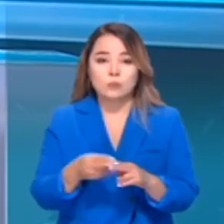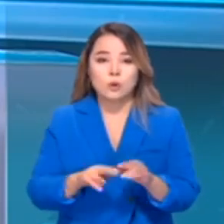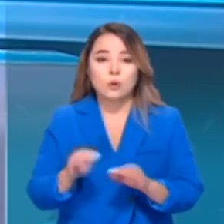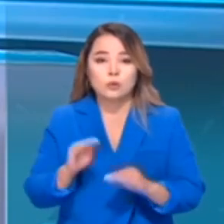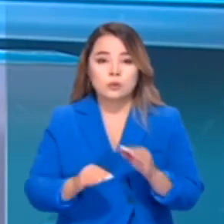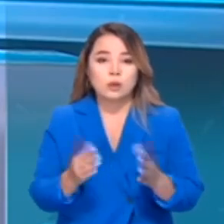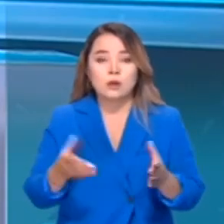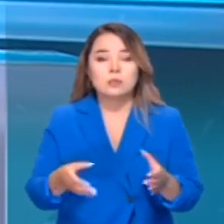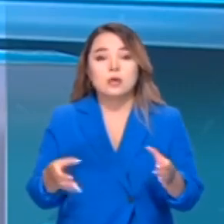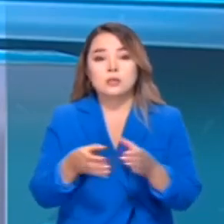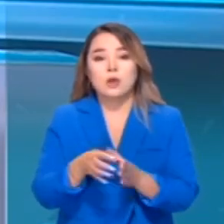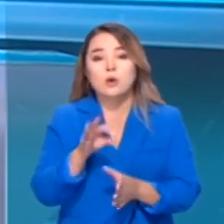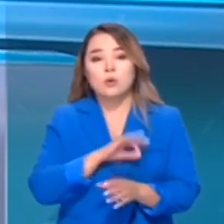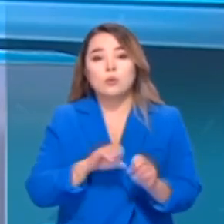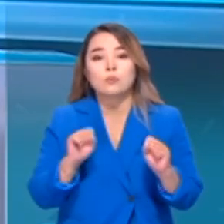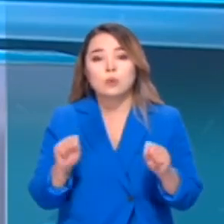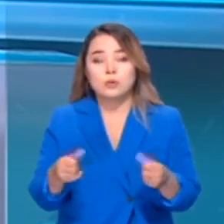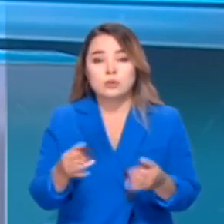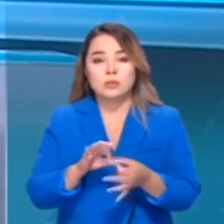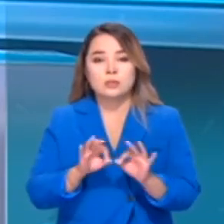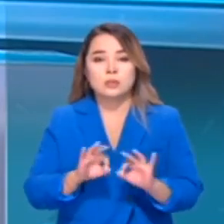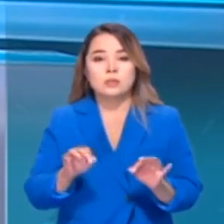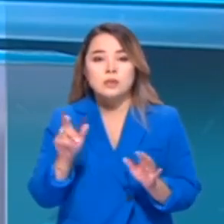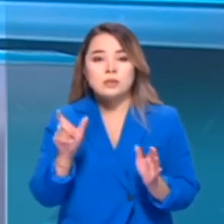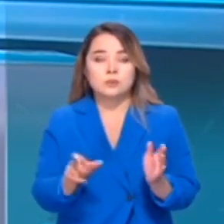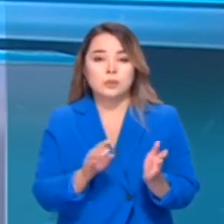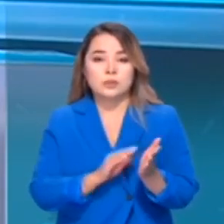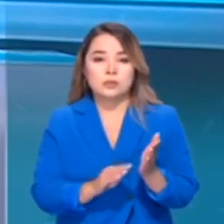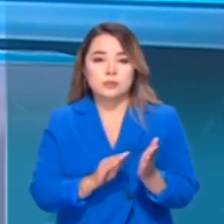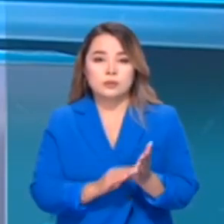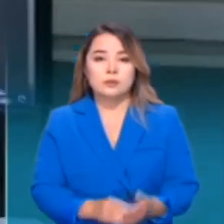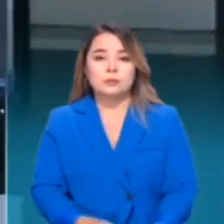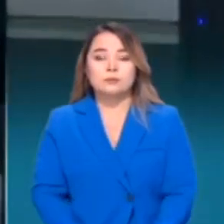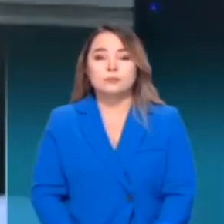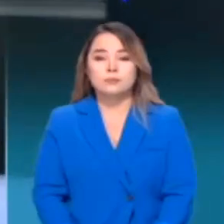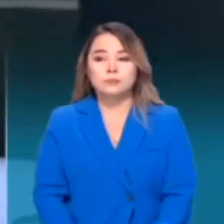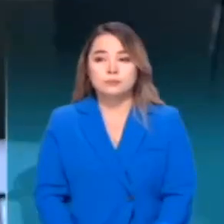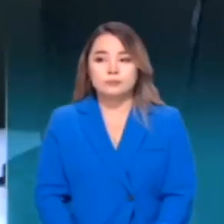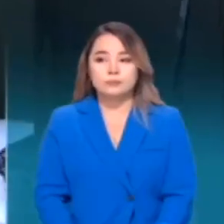құралды қай салада қолдануға болады? Тілшіміз айтсын.